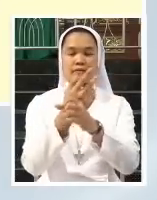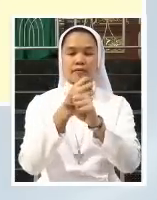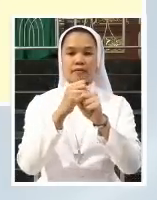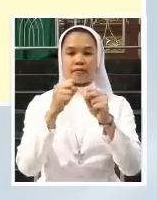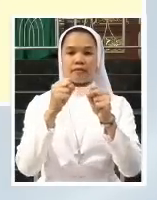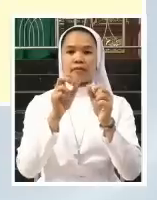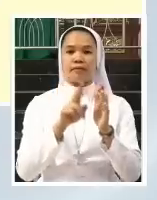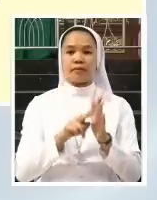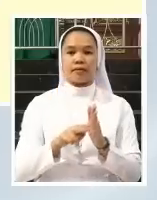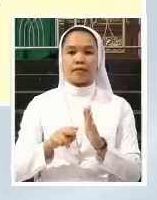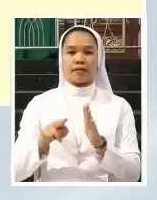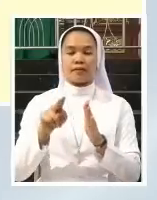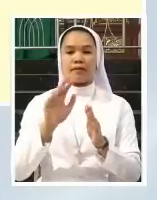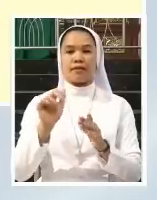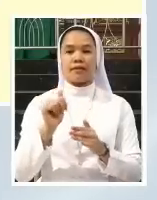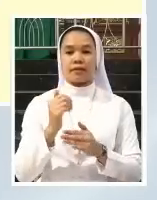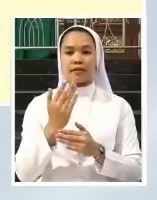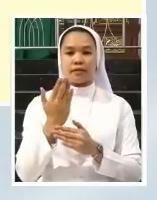kaligtasan sa